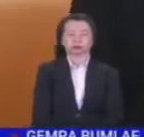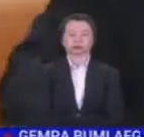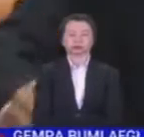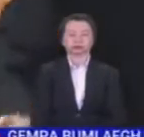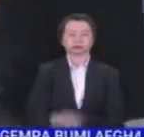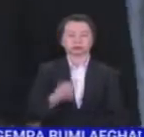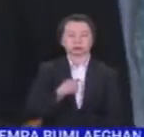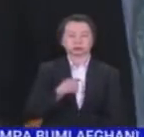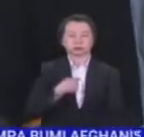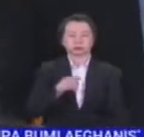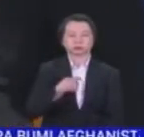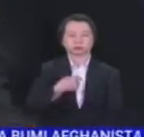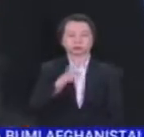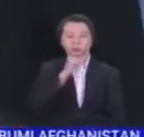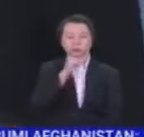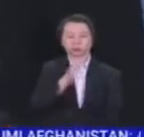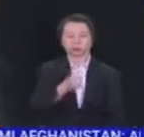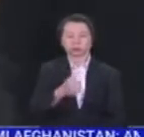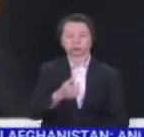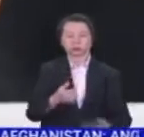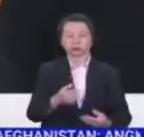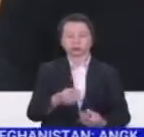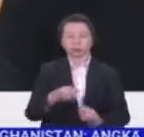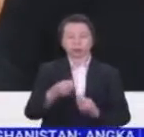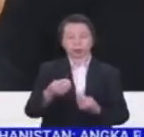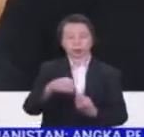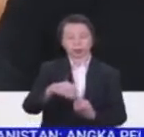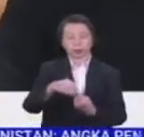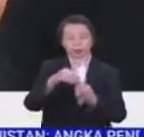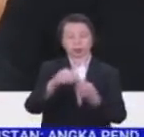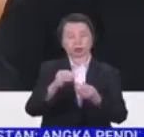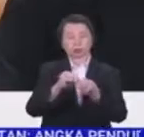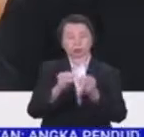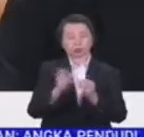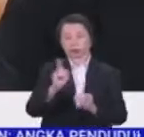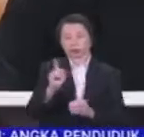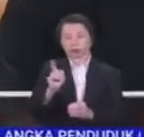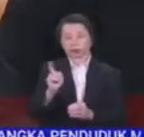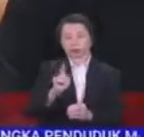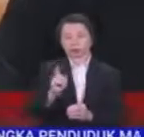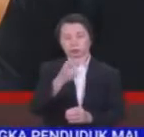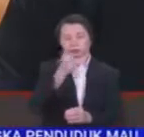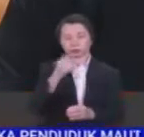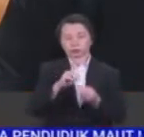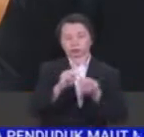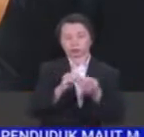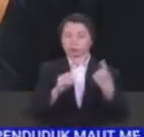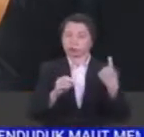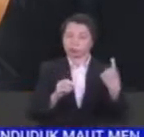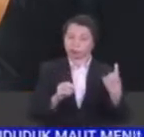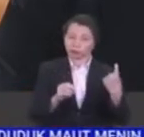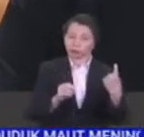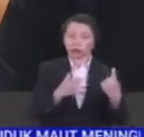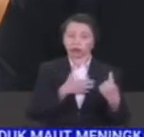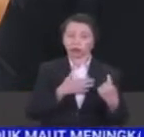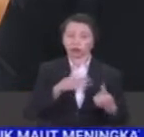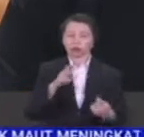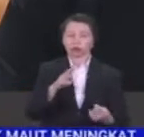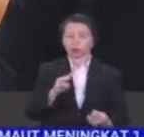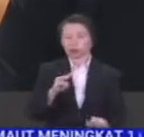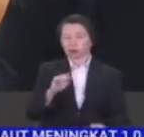I will not give you any specific figures, okay? Yeah, because number one, I think the MyCC is